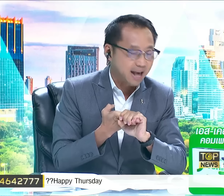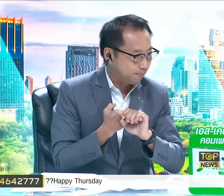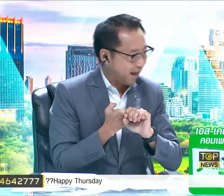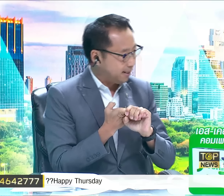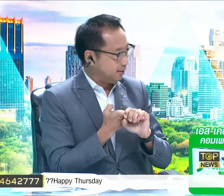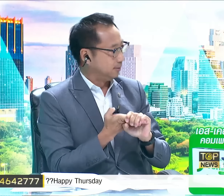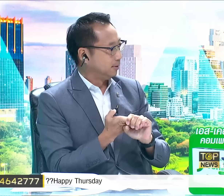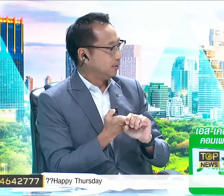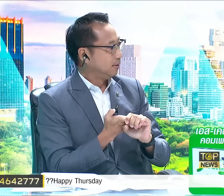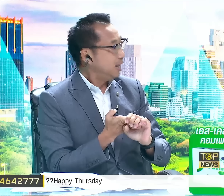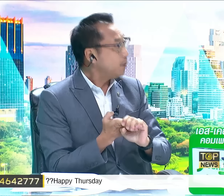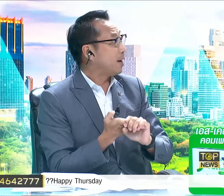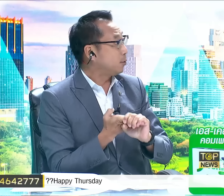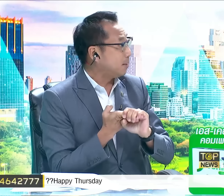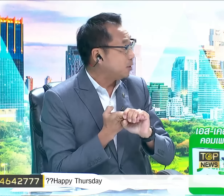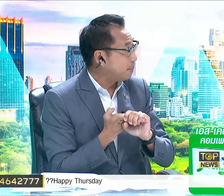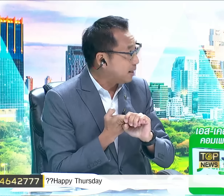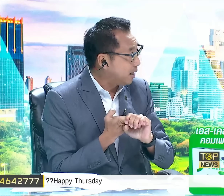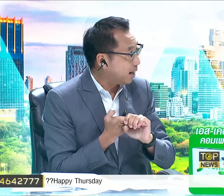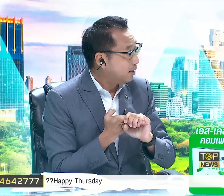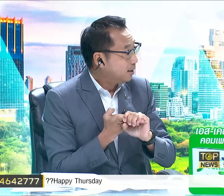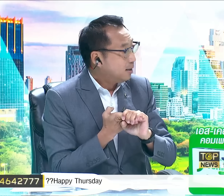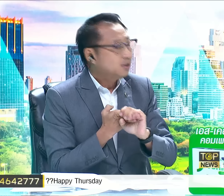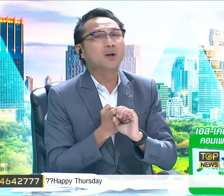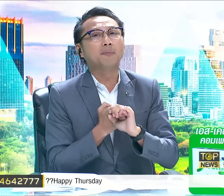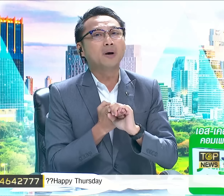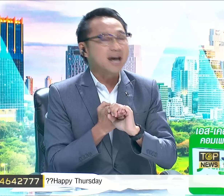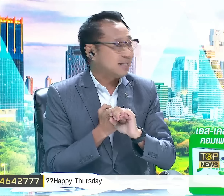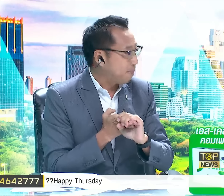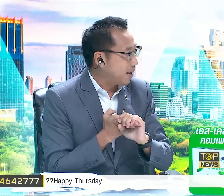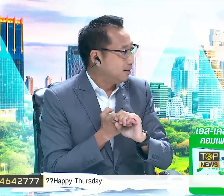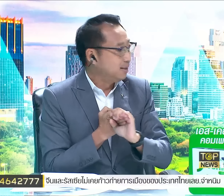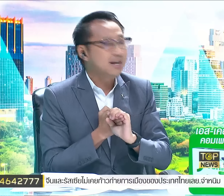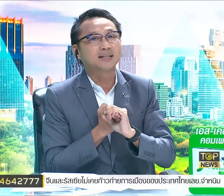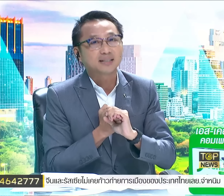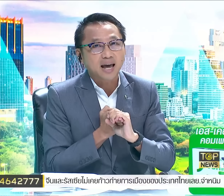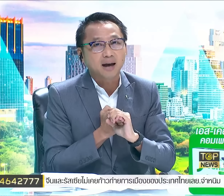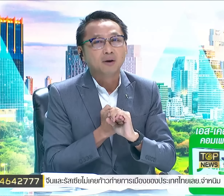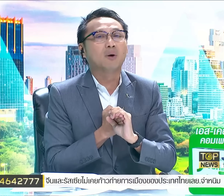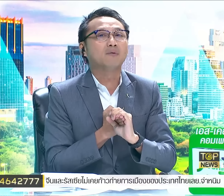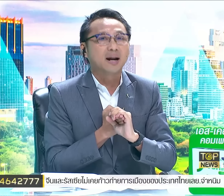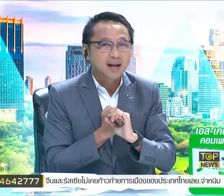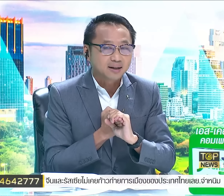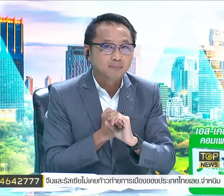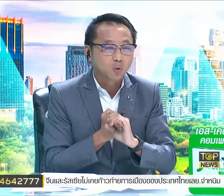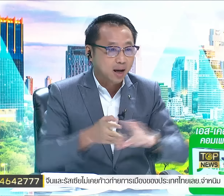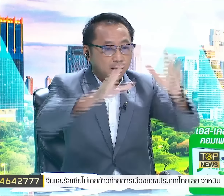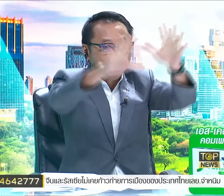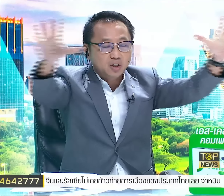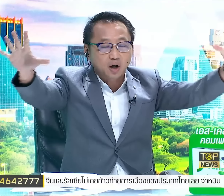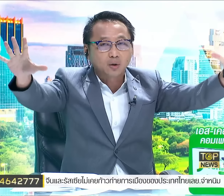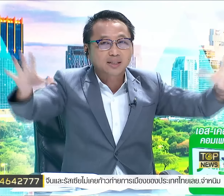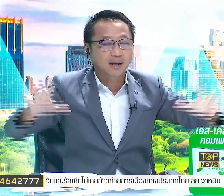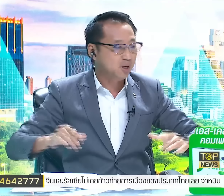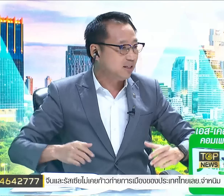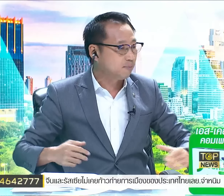คหนักแผ่นดินนี่วัยรุ่นท็อปนิวก็เป็นงี ้ครับ ส่วนไอ้พวกอยากจะเป็นหรืออยากจะแซะวันๆนั่งทำตัวมีจอ